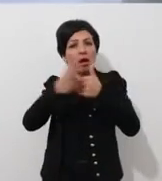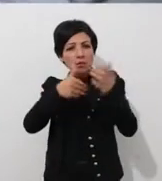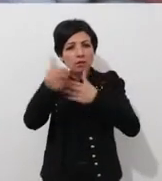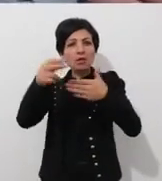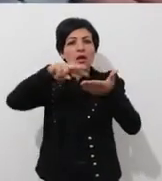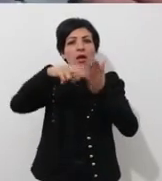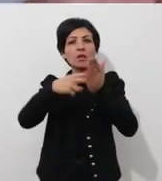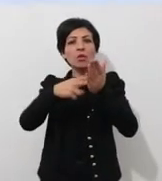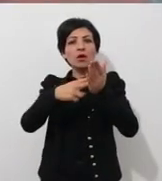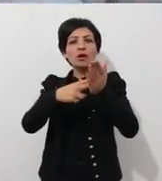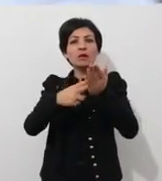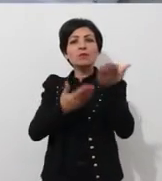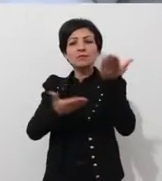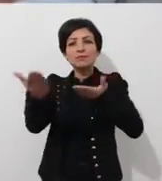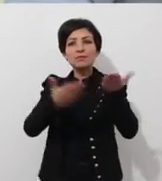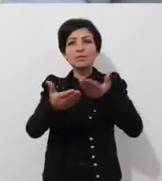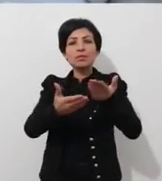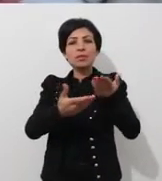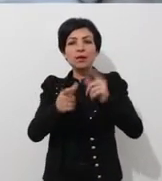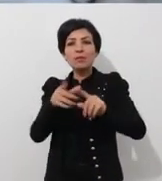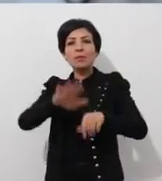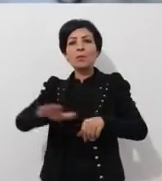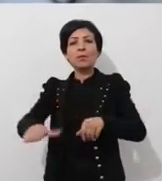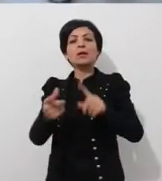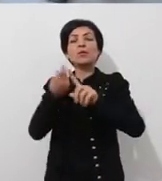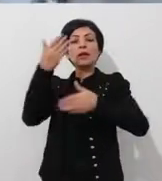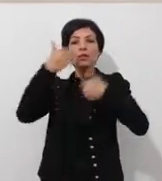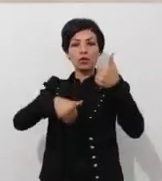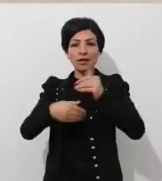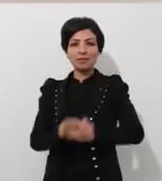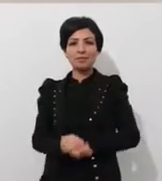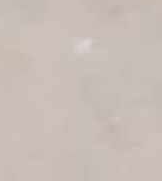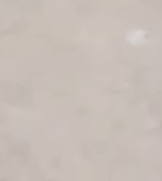أدوات للتعامل مع هكذا أطفال في وضعية إعاقة.